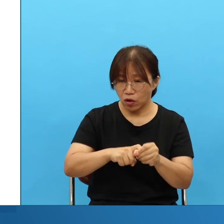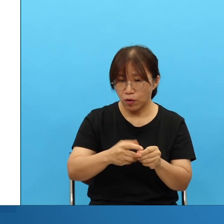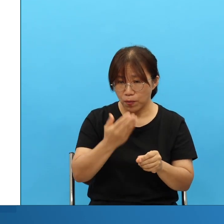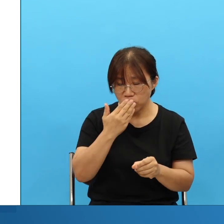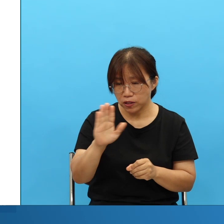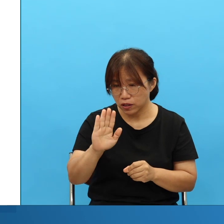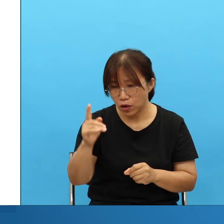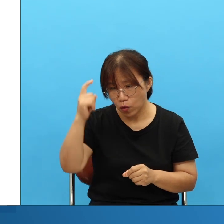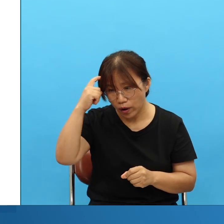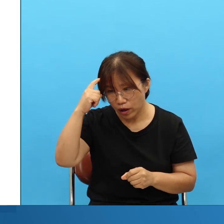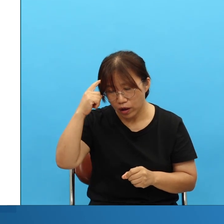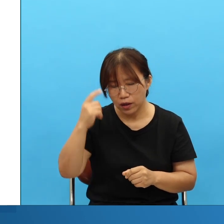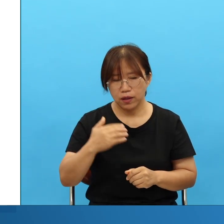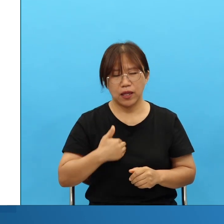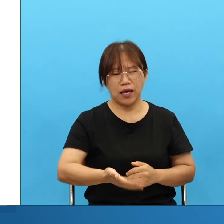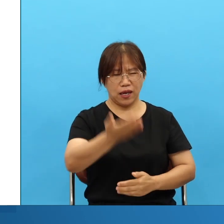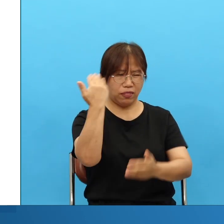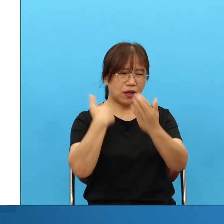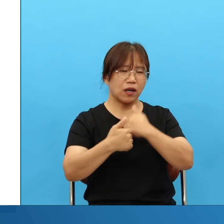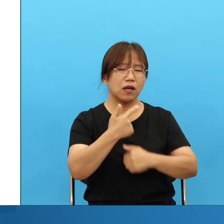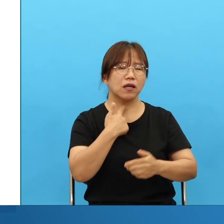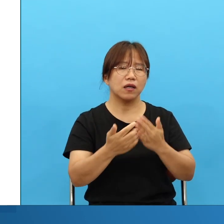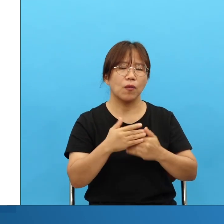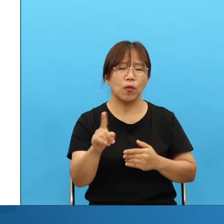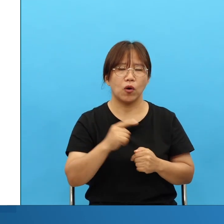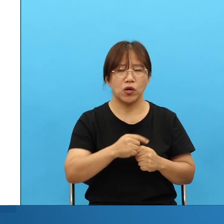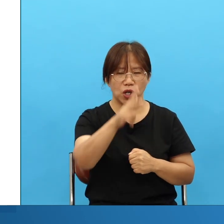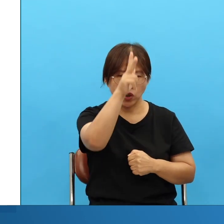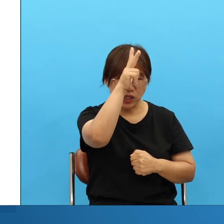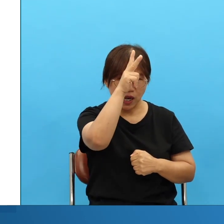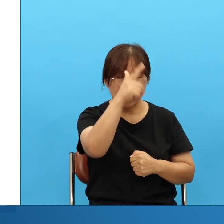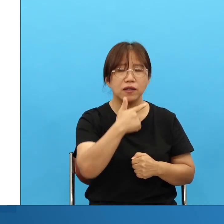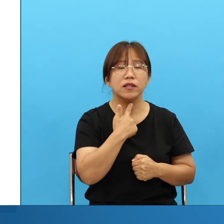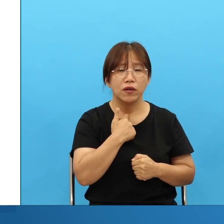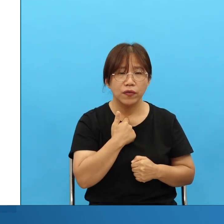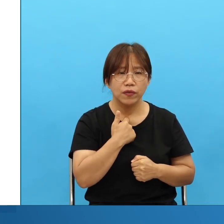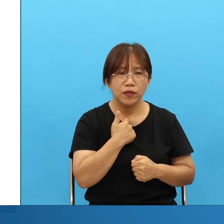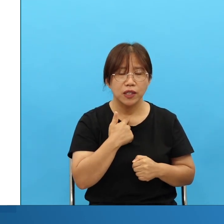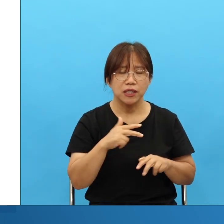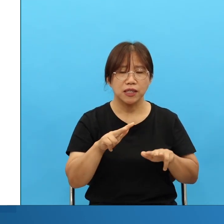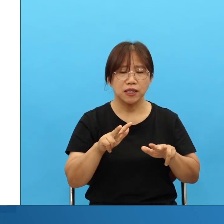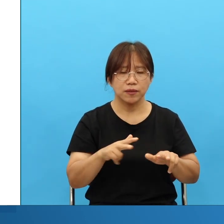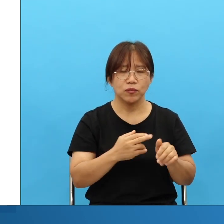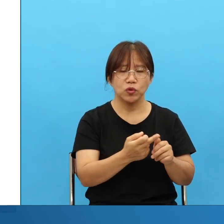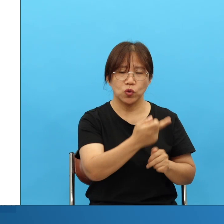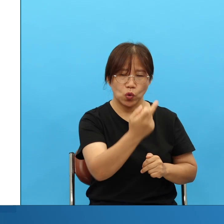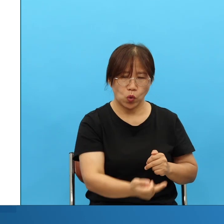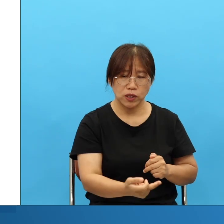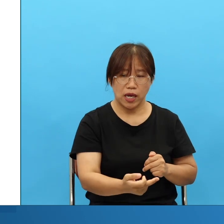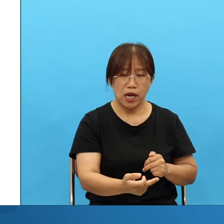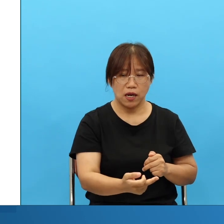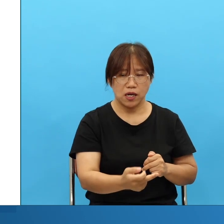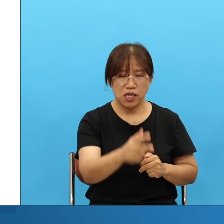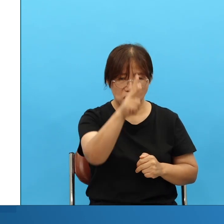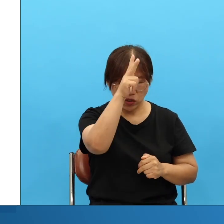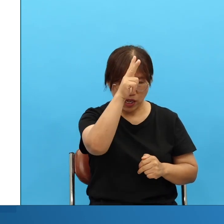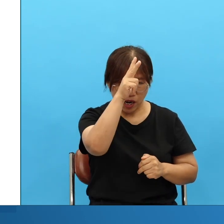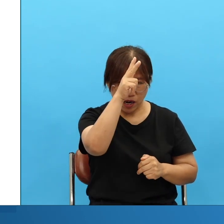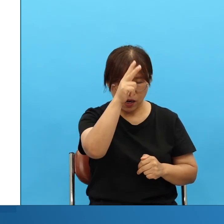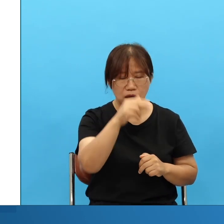저는 전직 경찰입니다. 자기 동생이 현재 부산서 경찰하고 있고 마약 사범을 워낙 잘 잡으니까